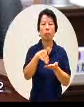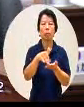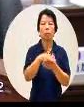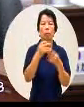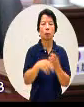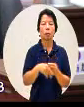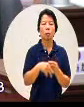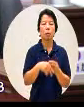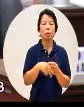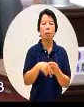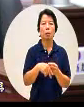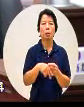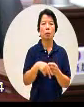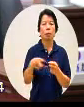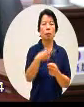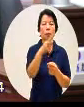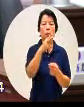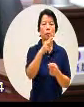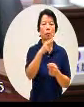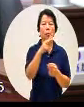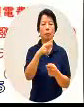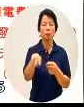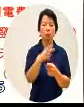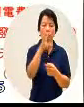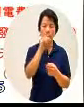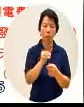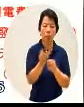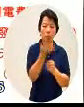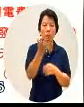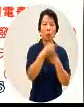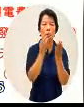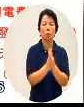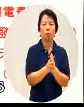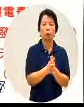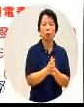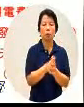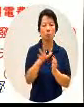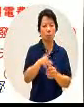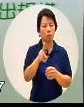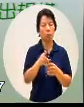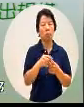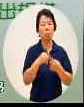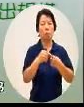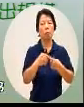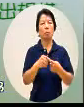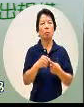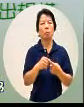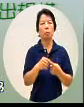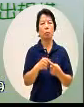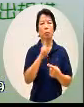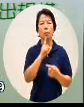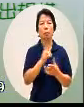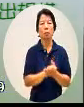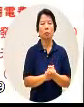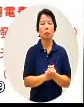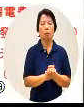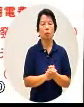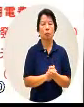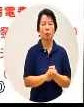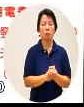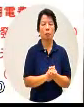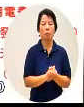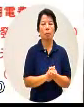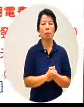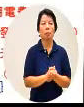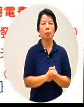兩百多萬兩百一十三萬所以呢我第一個主張來下一頁上一頁